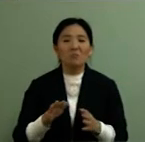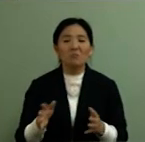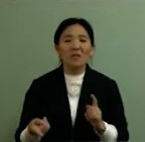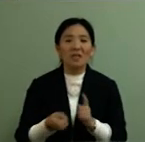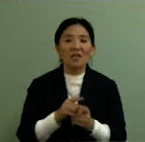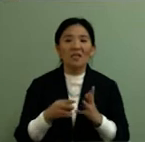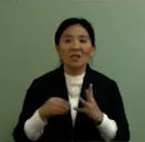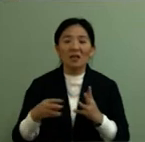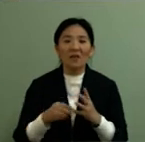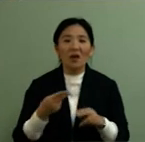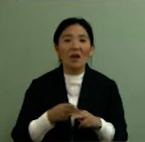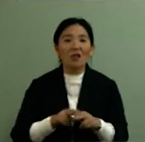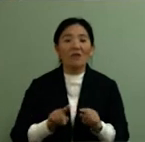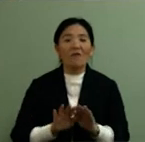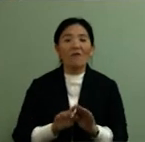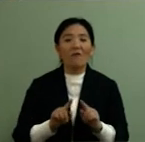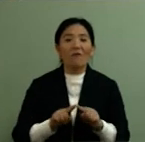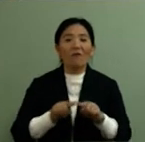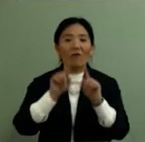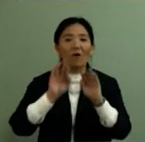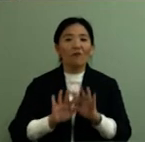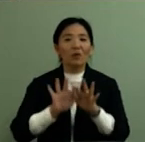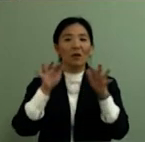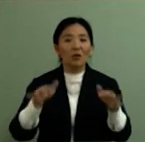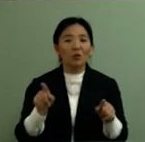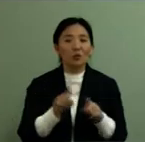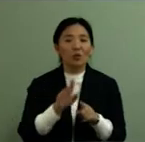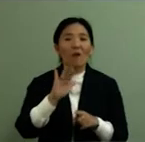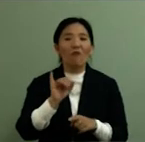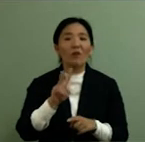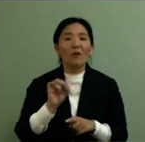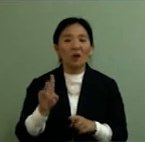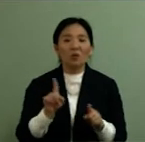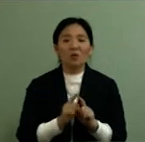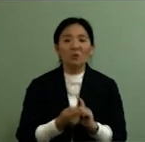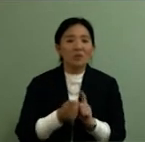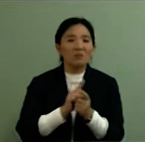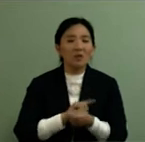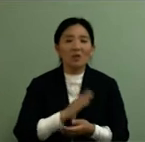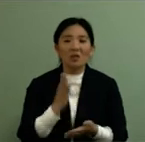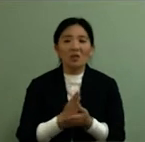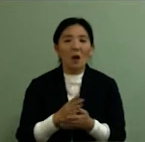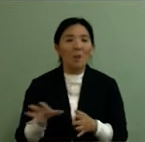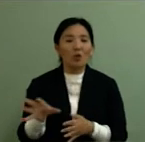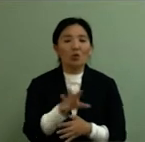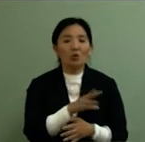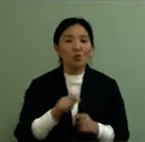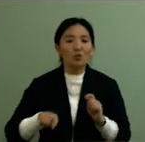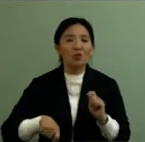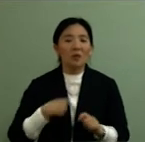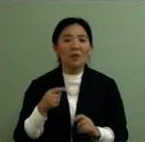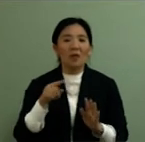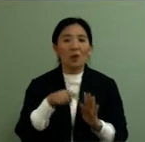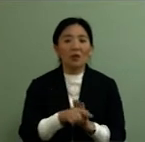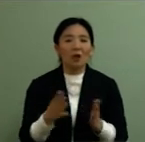Это могут быть извержения вулканов, где тоже происходят огромные изменения. То есть большой ущерб наносится тем